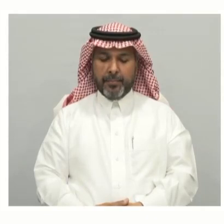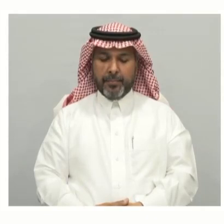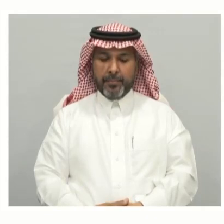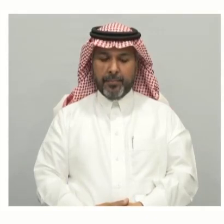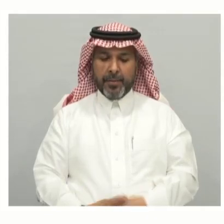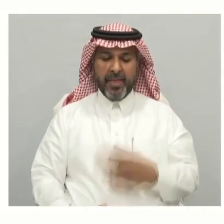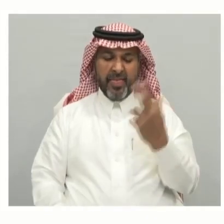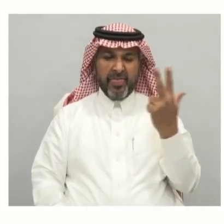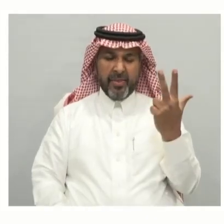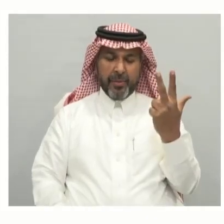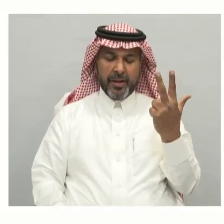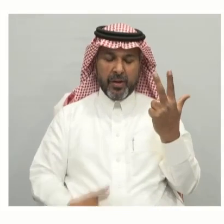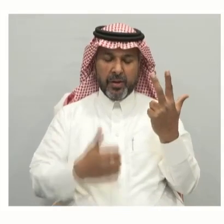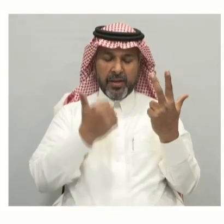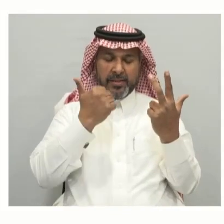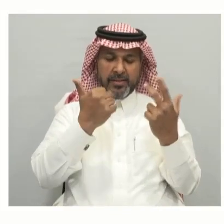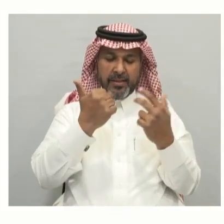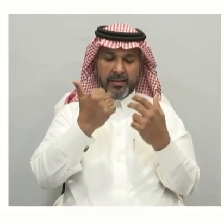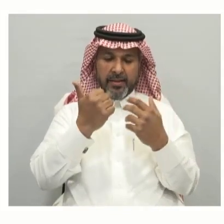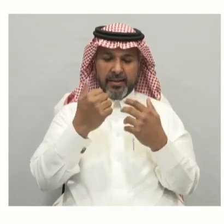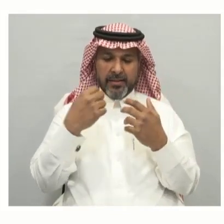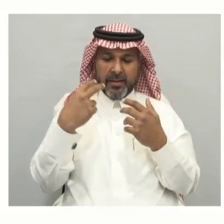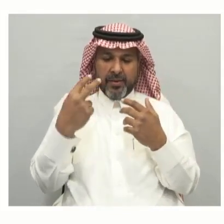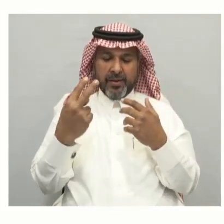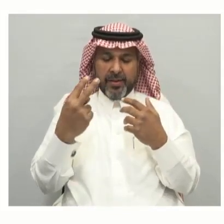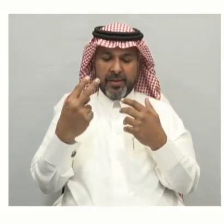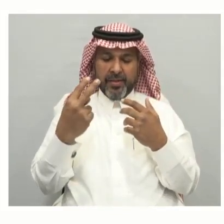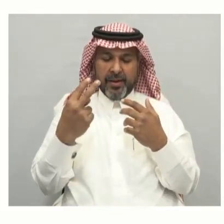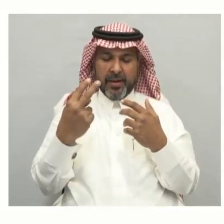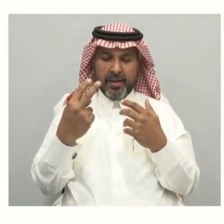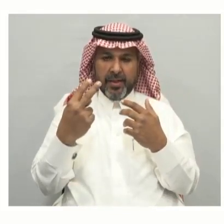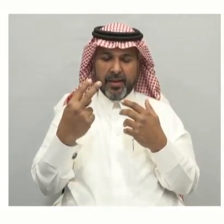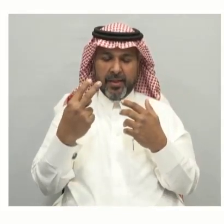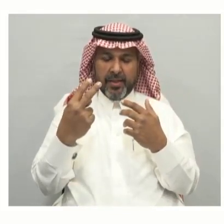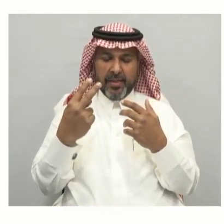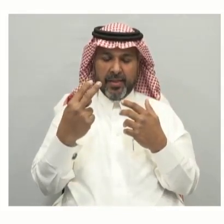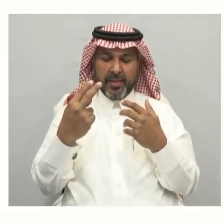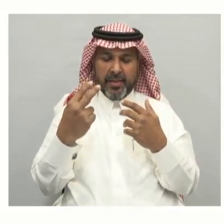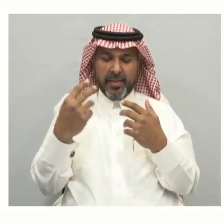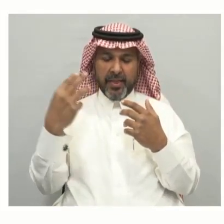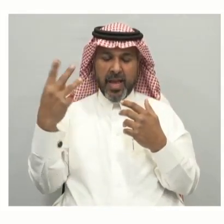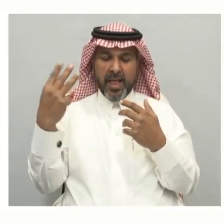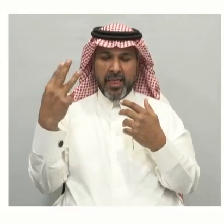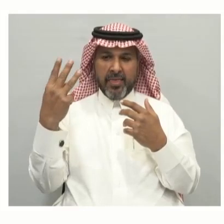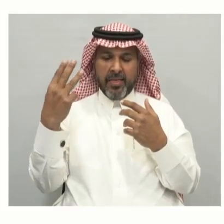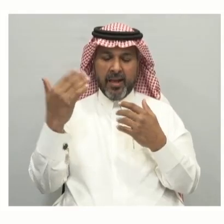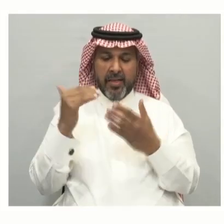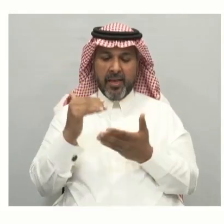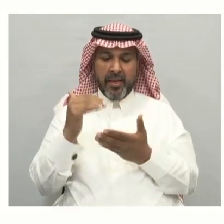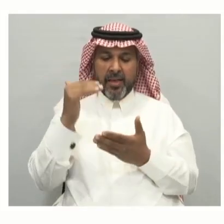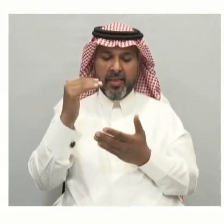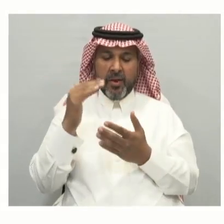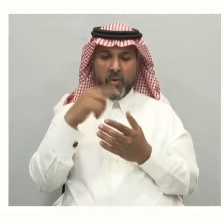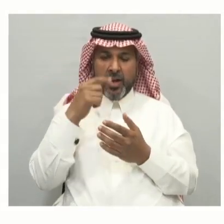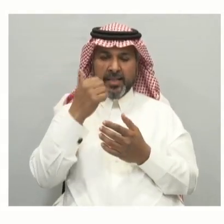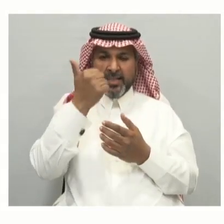الطلاب في ثمانيه العمود الثاني كما قلنا سابقا عددهم سته العمود الثالث هو عددهم اثنان هنا عددهم